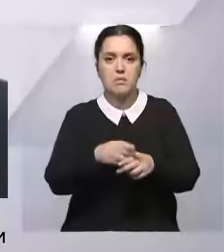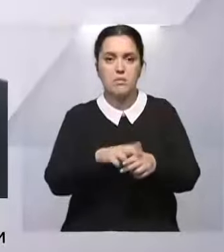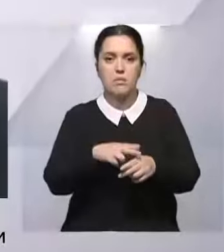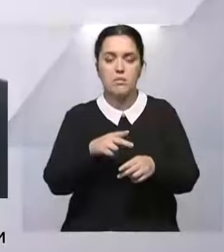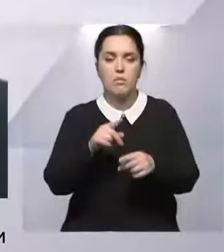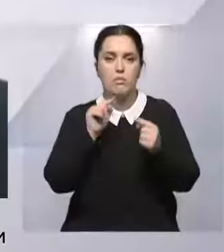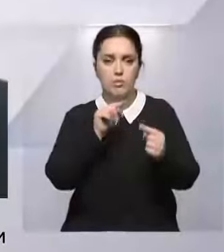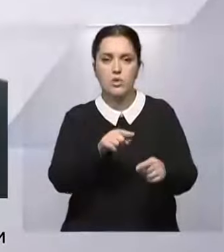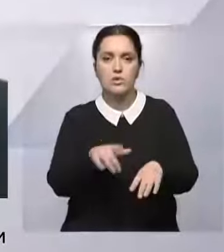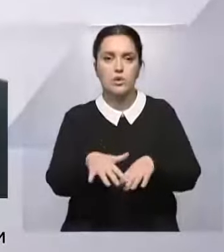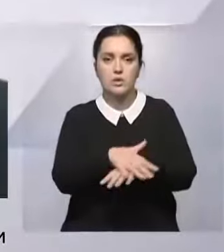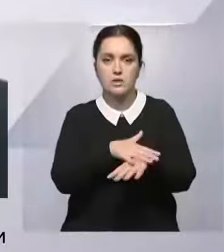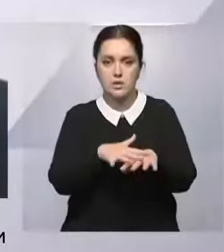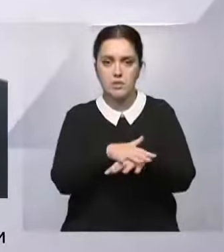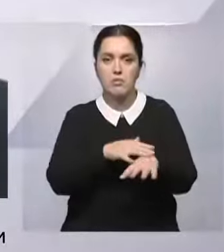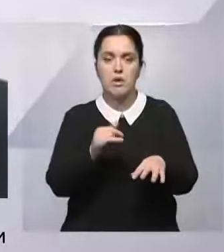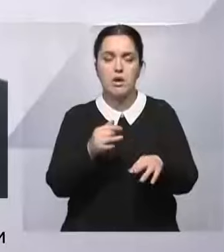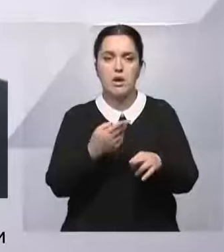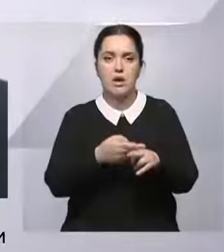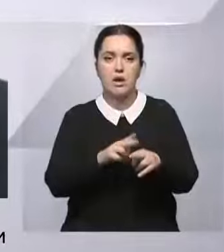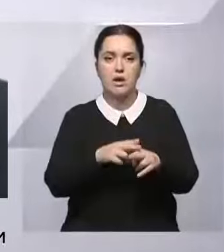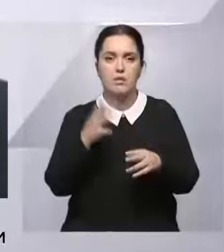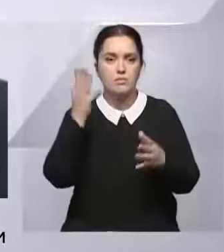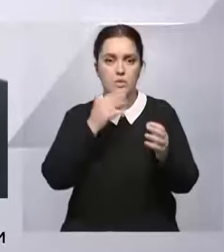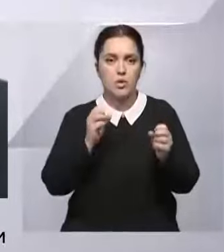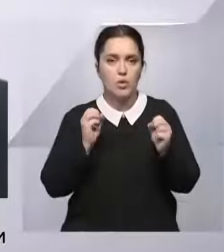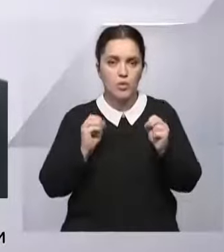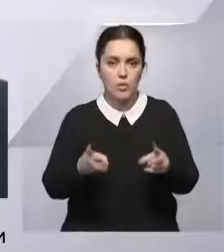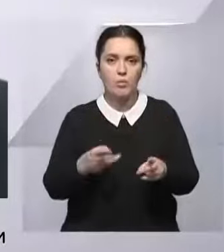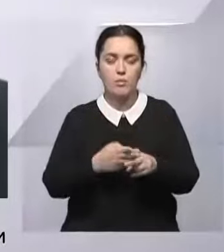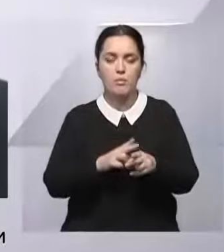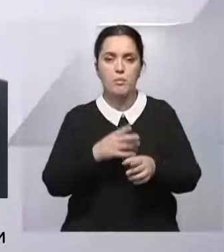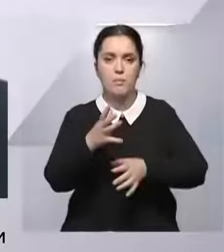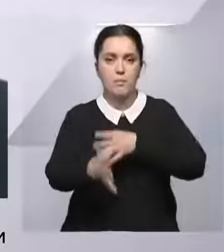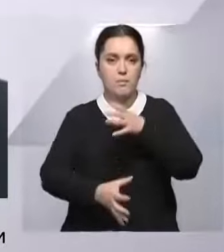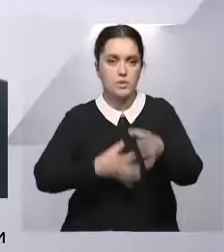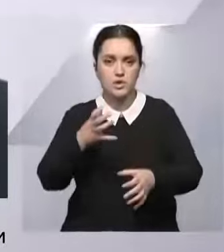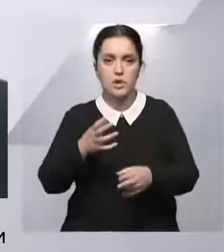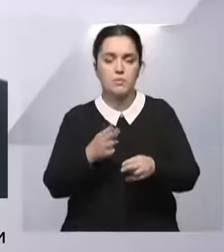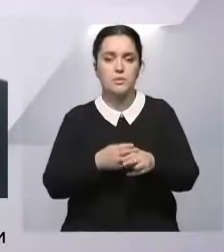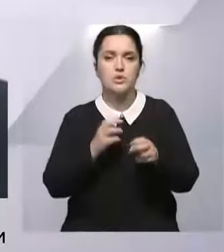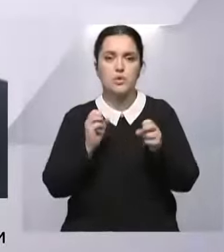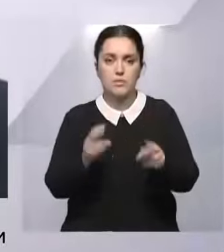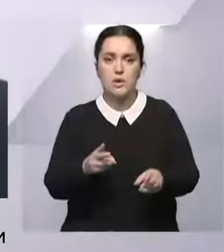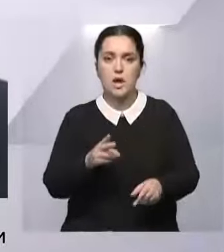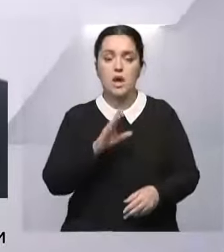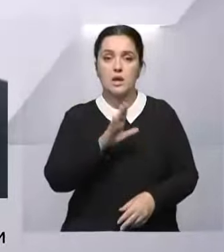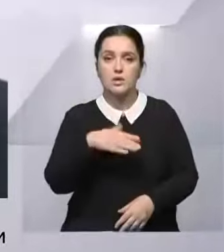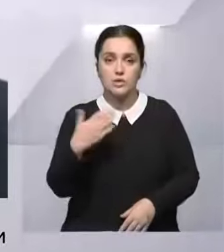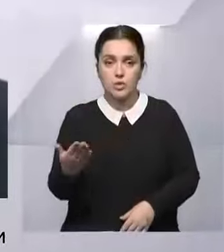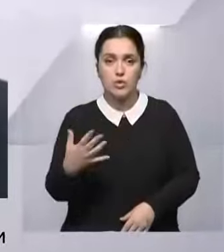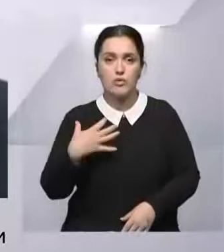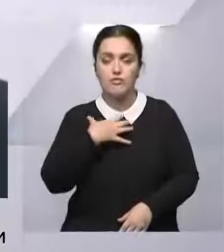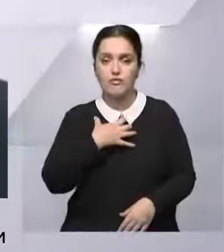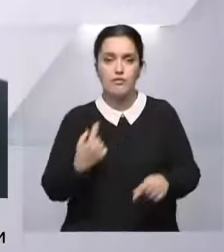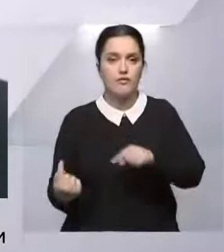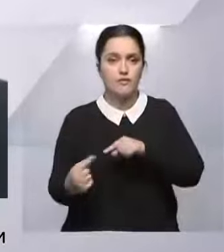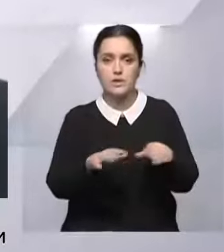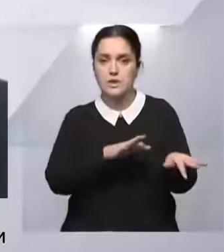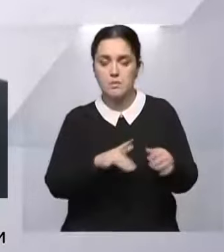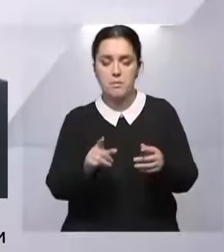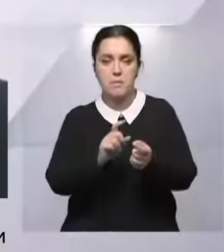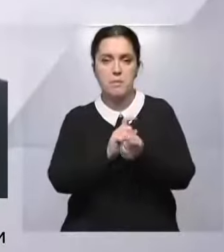насилия, направленные против благополучия мирных граждан, и рассматривает их как серьезную угрозу региональной и международной безопасности. Стороны